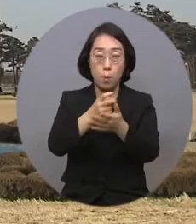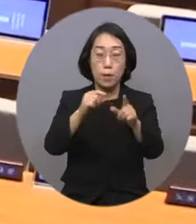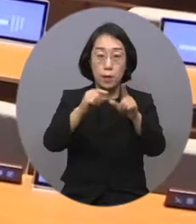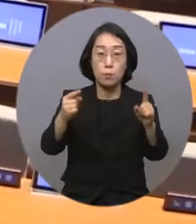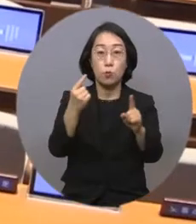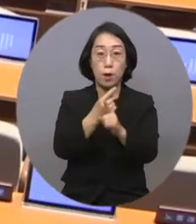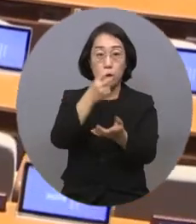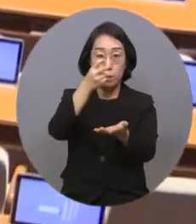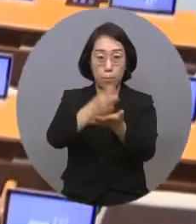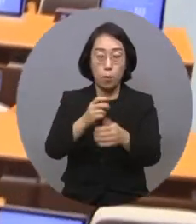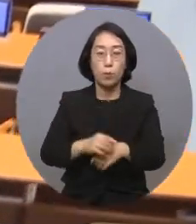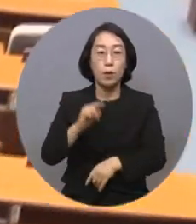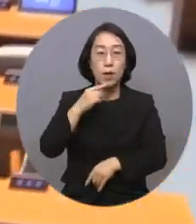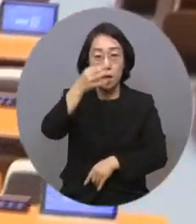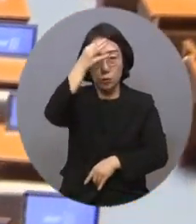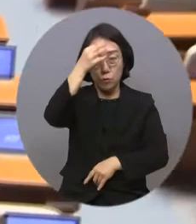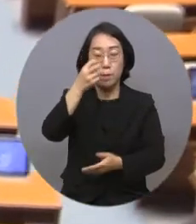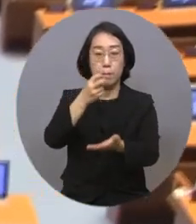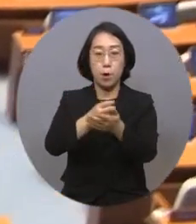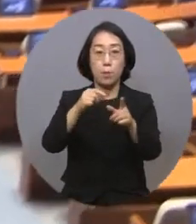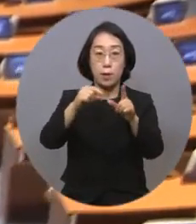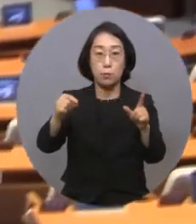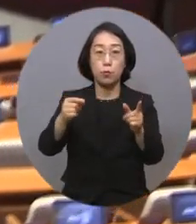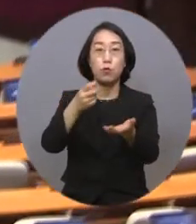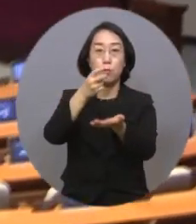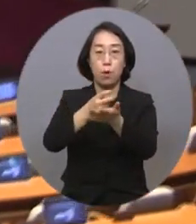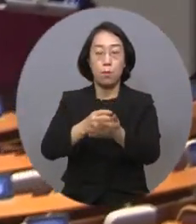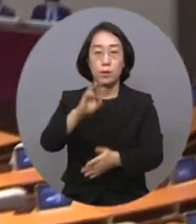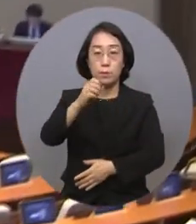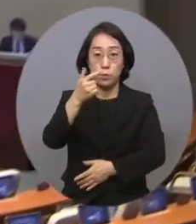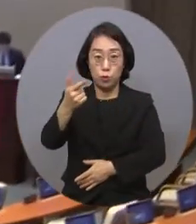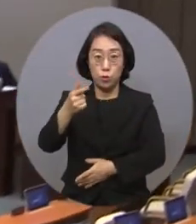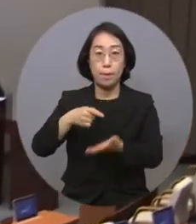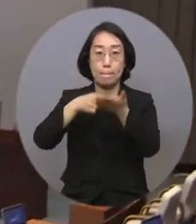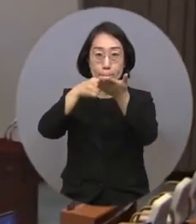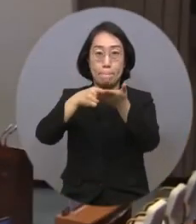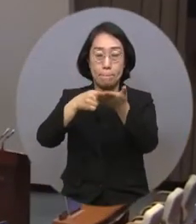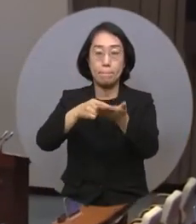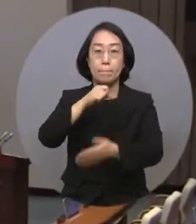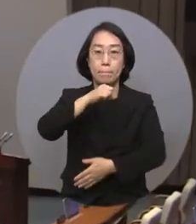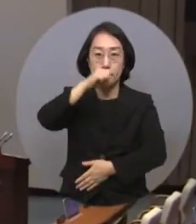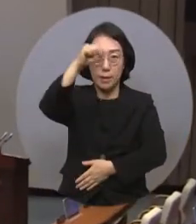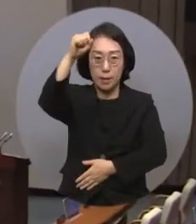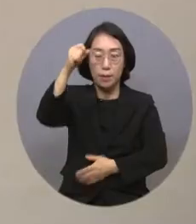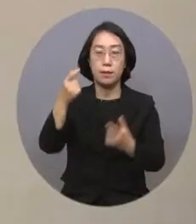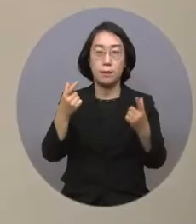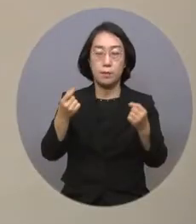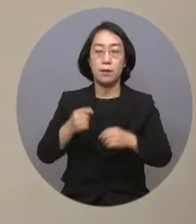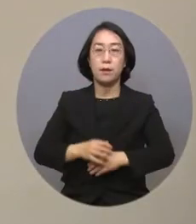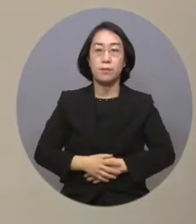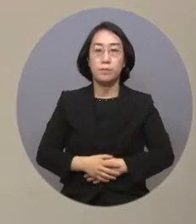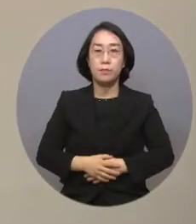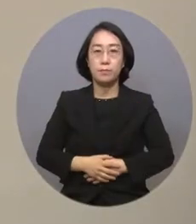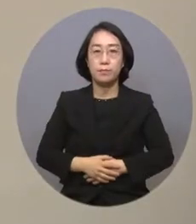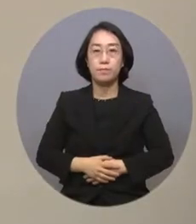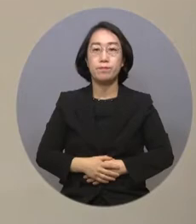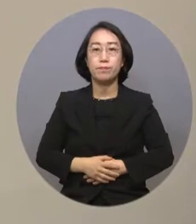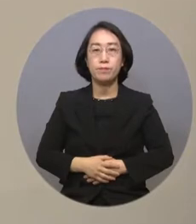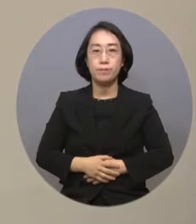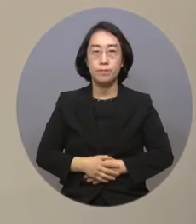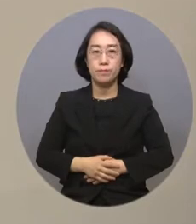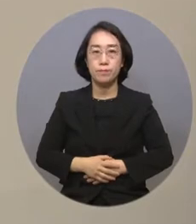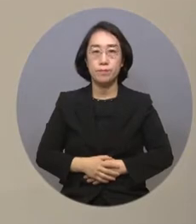법률안, 예술인복지법 일부 개정 법률안 등 36개 안건이 국회 문턱을 넘었습니다. 복지TV